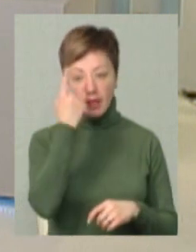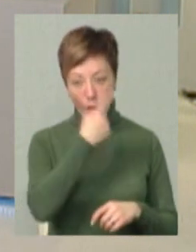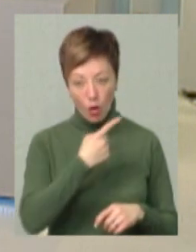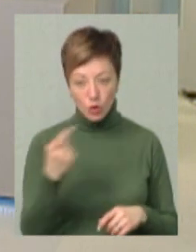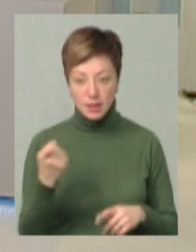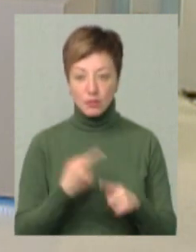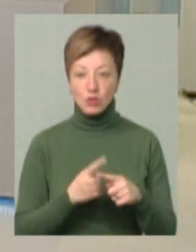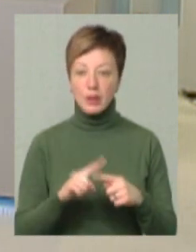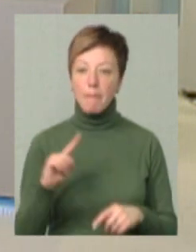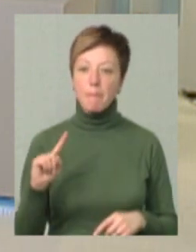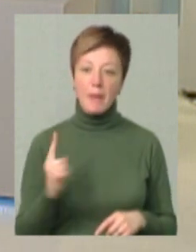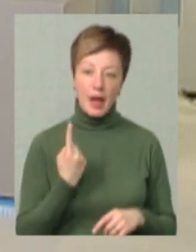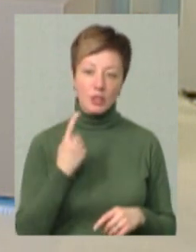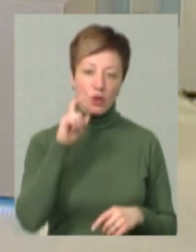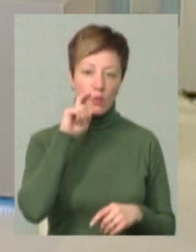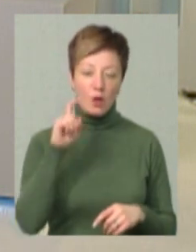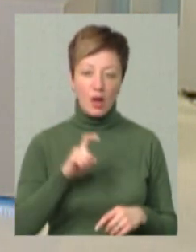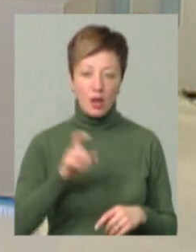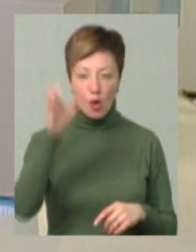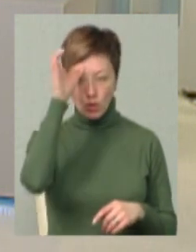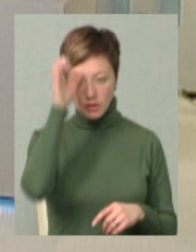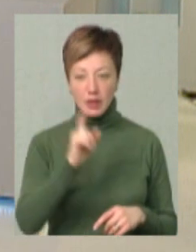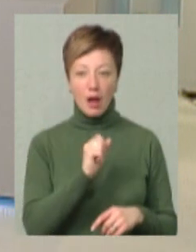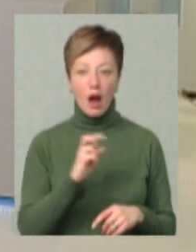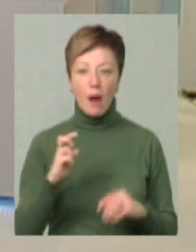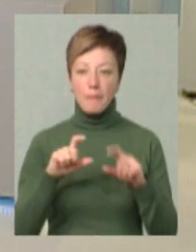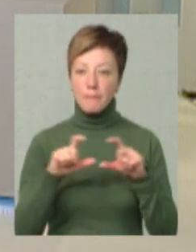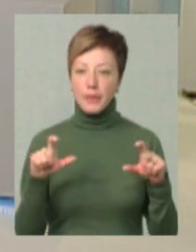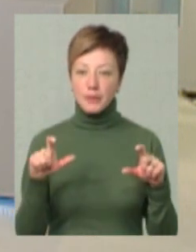наголосив, що це перший в Україні освітній хаб.